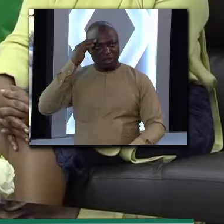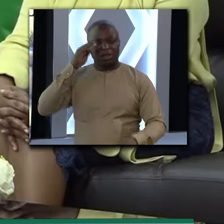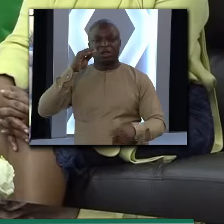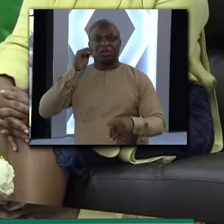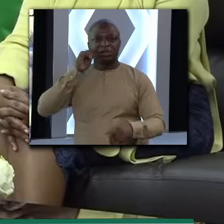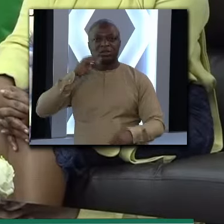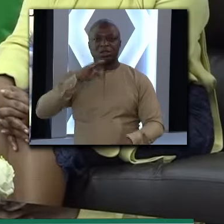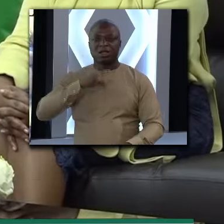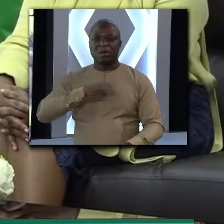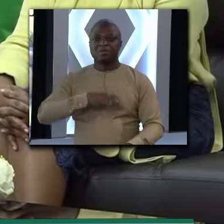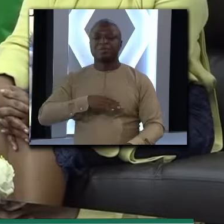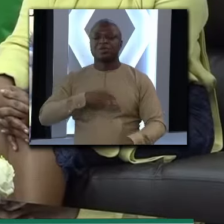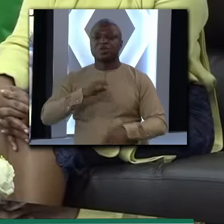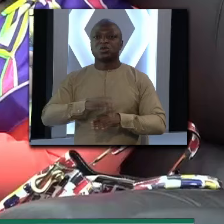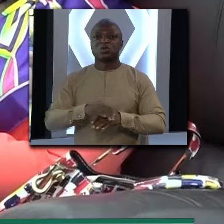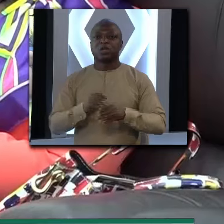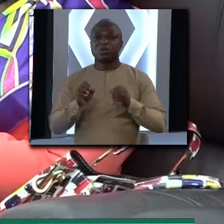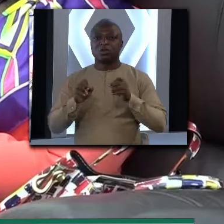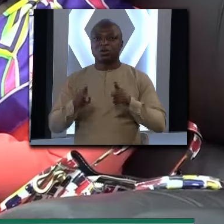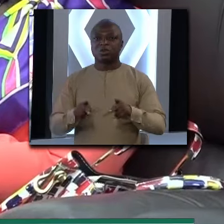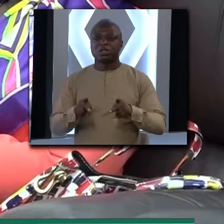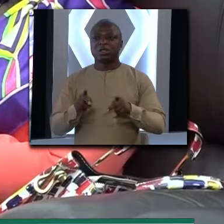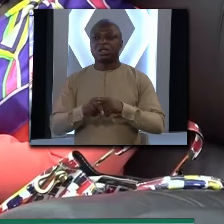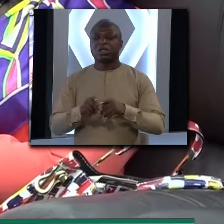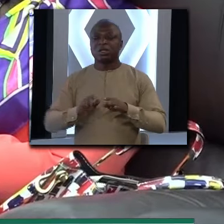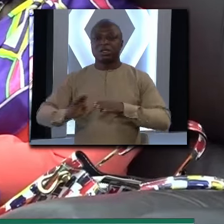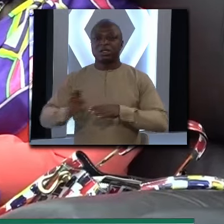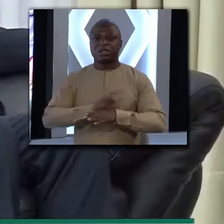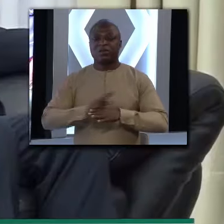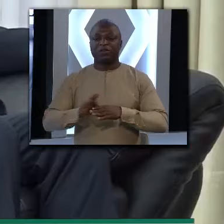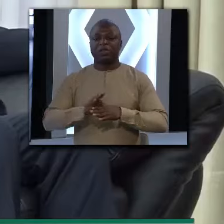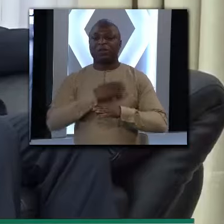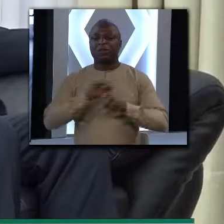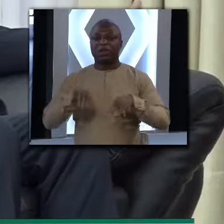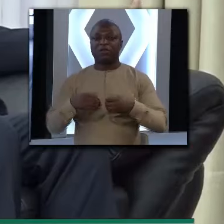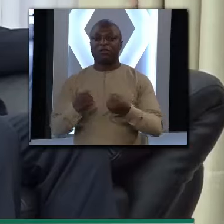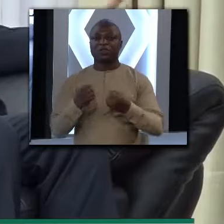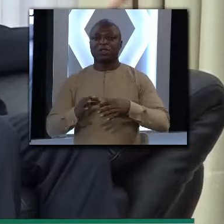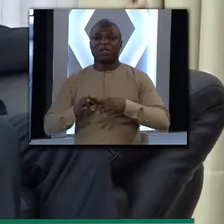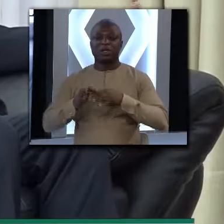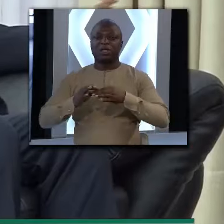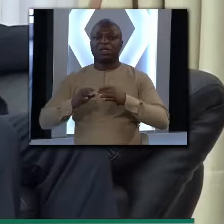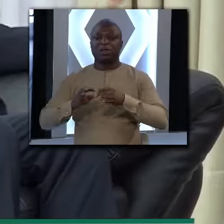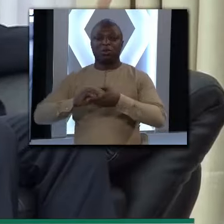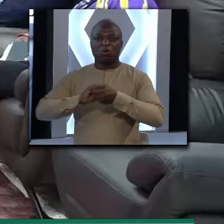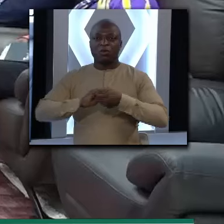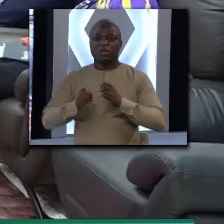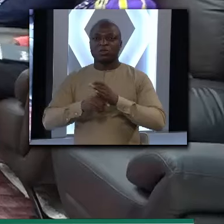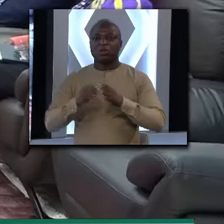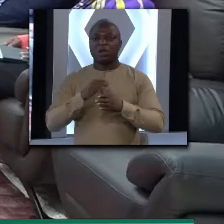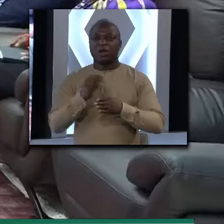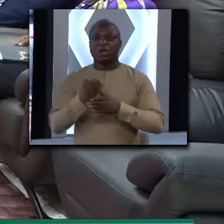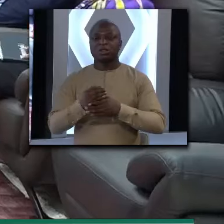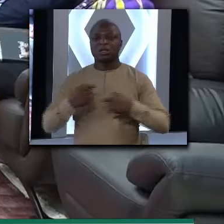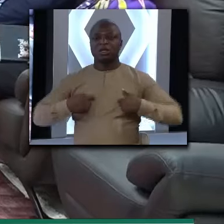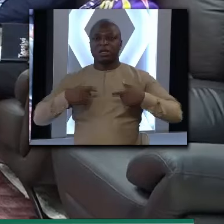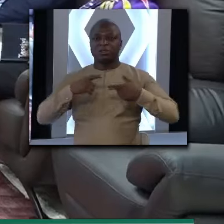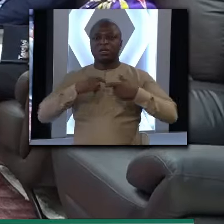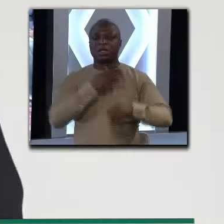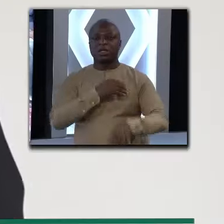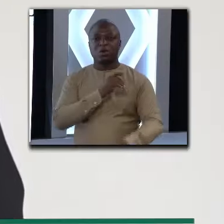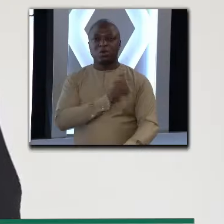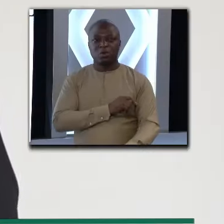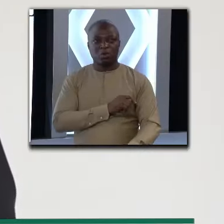Toméga Dogbé sur les opportunités d'affaires et le renforcement des liens de coopération entre l'Espagne et le